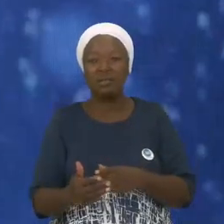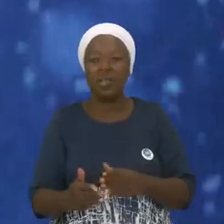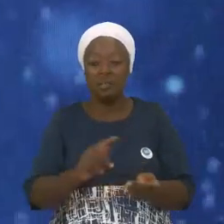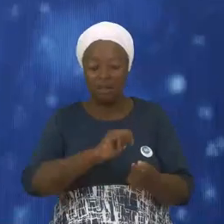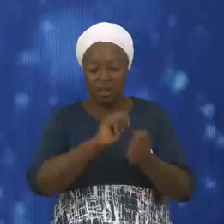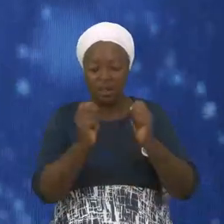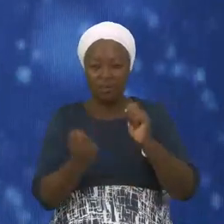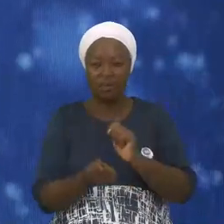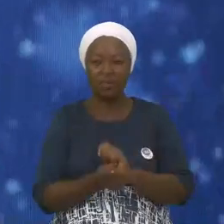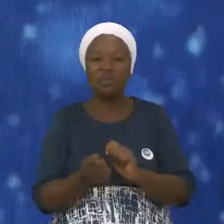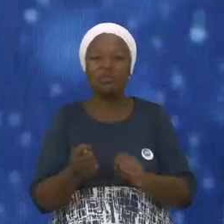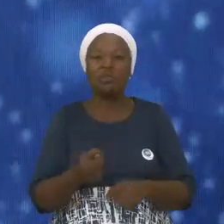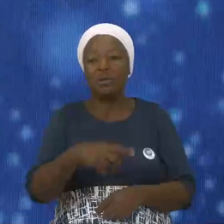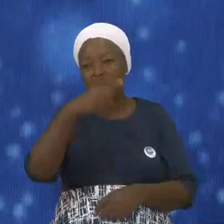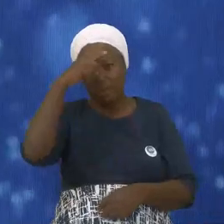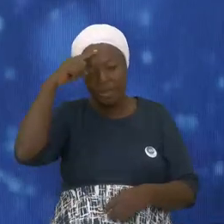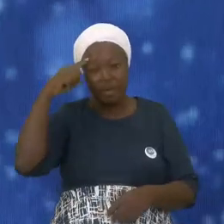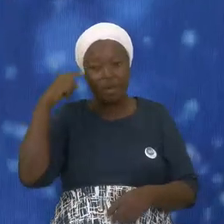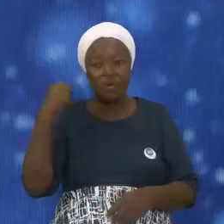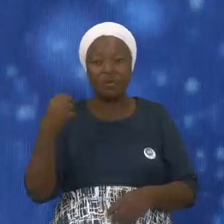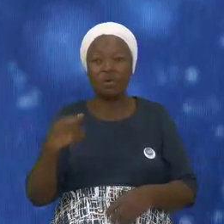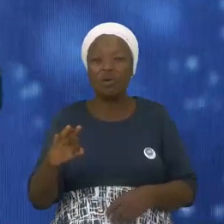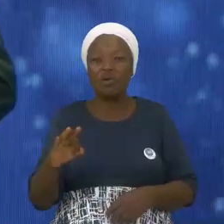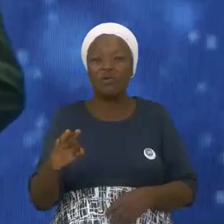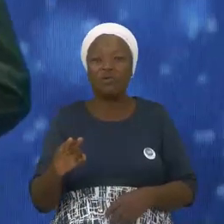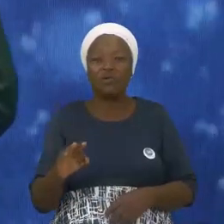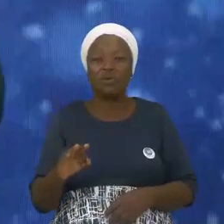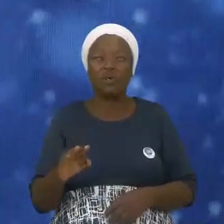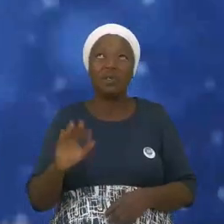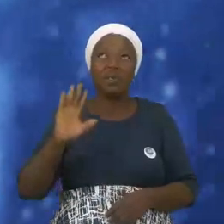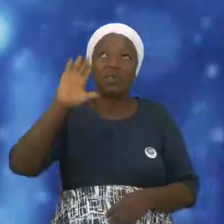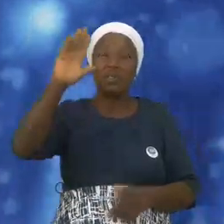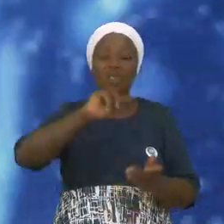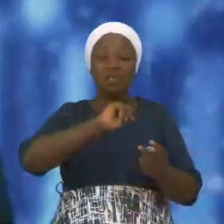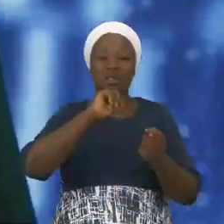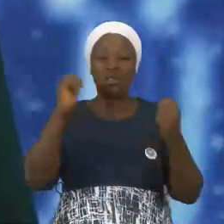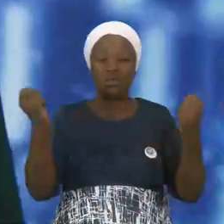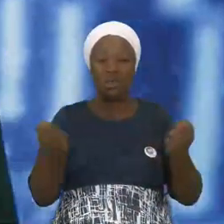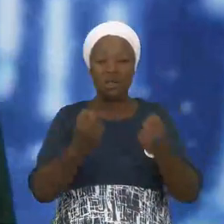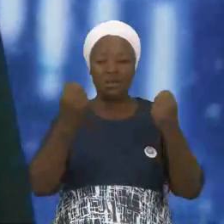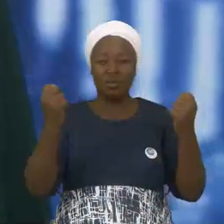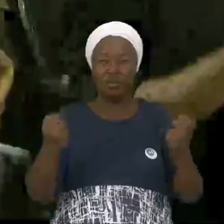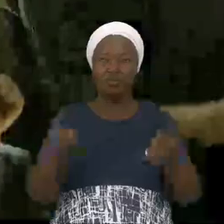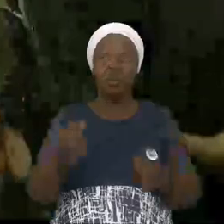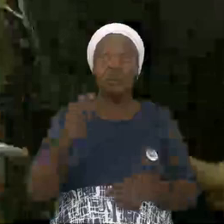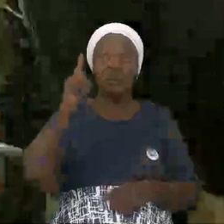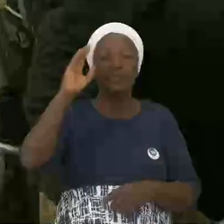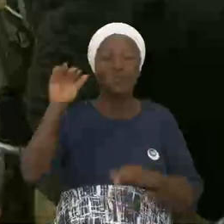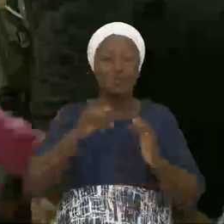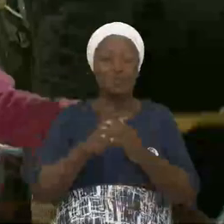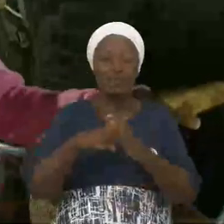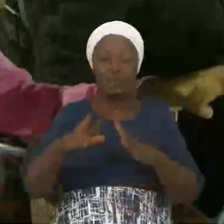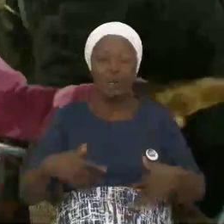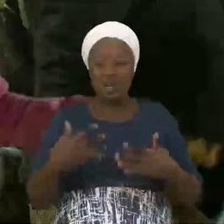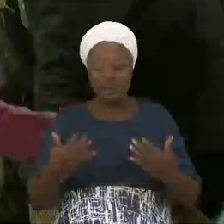La transformation totale, complète, entière. À cause de son triomphe. Et